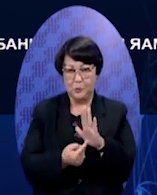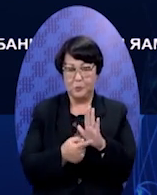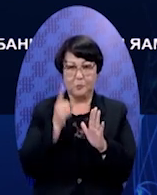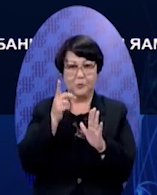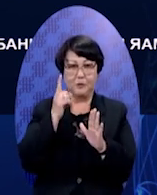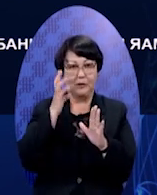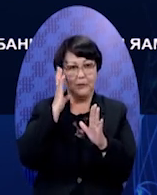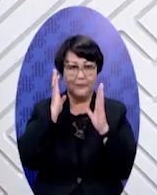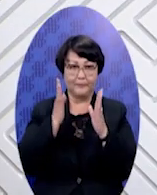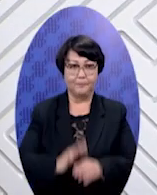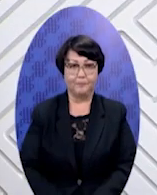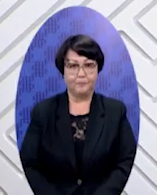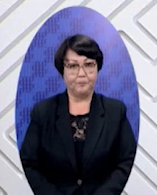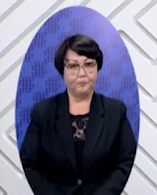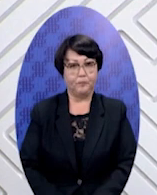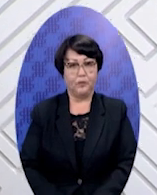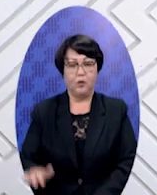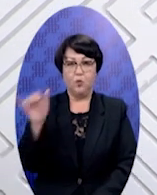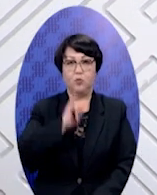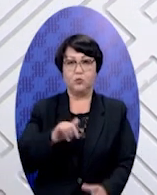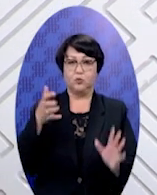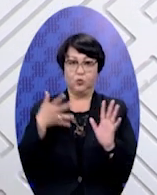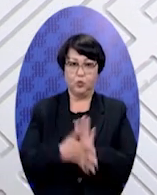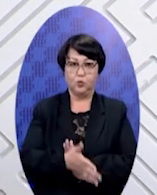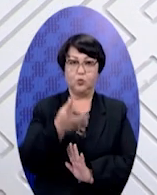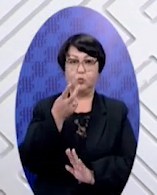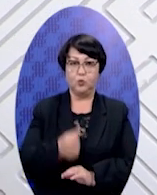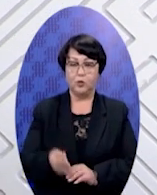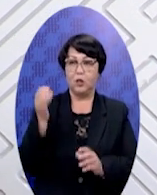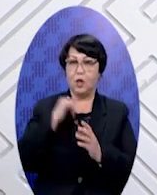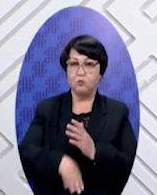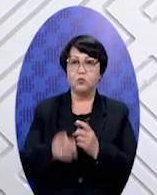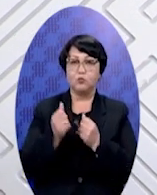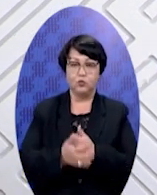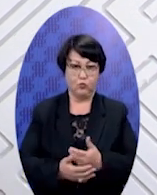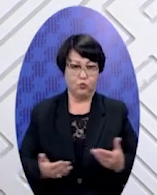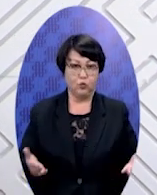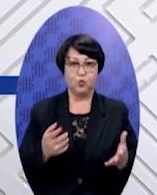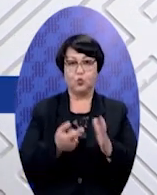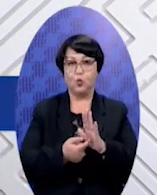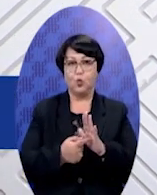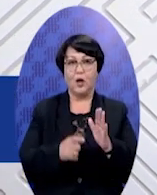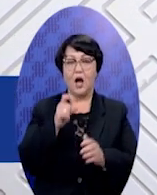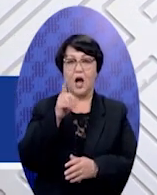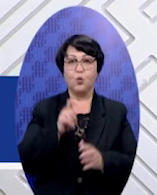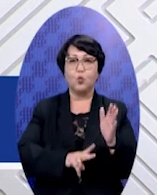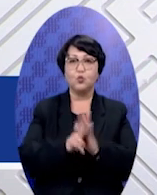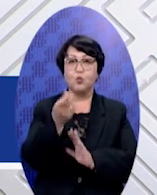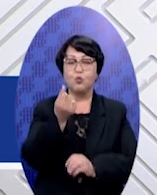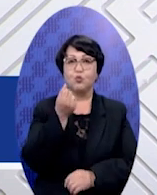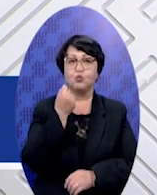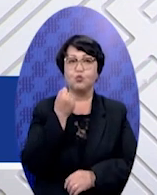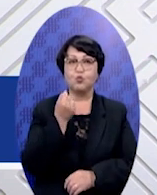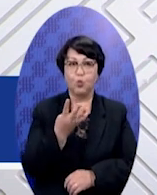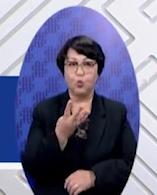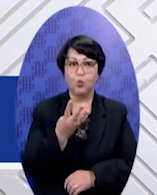орж байна. Улсын төсвөөс олгож байгаа мөнгийг их үсвэрийн өмнө 4% гаргадаг байсан.